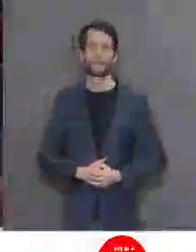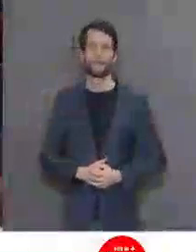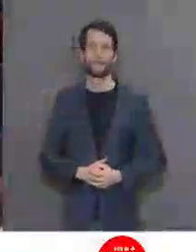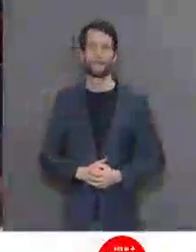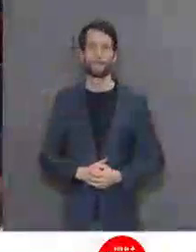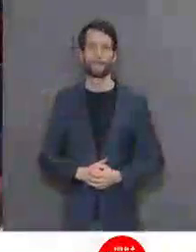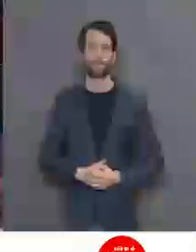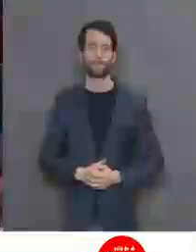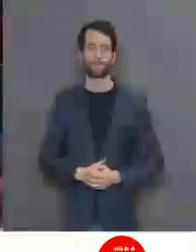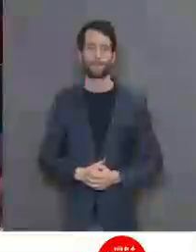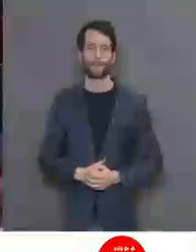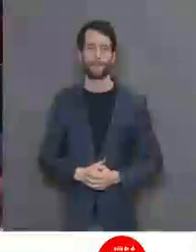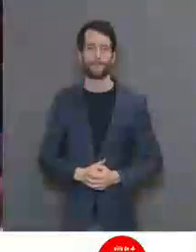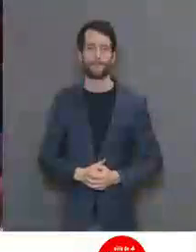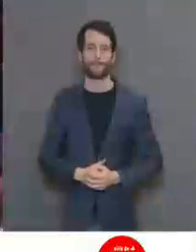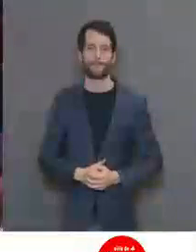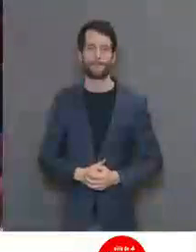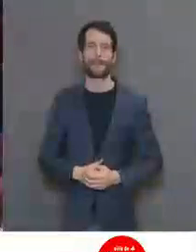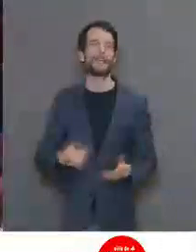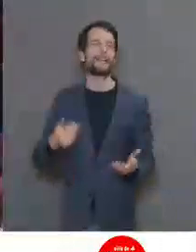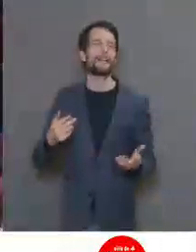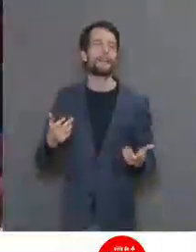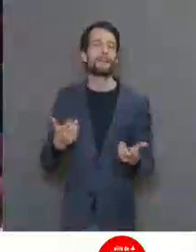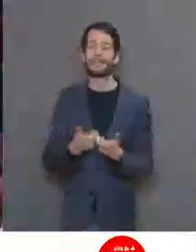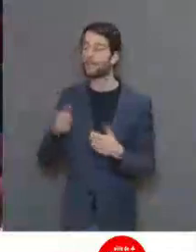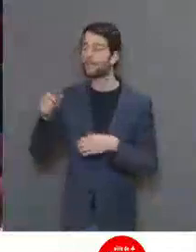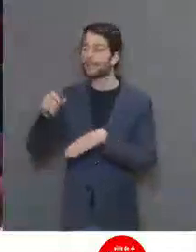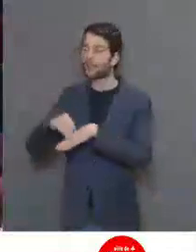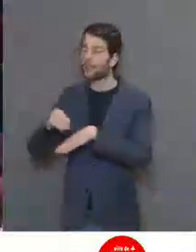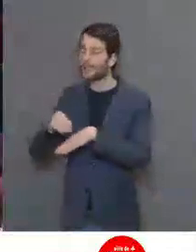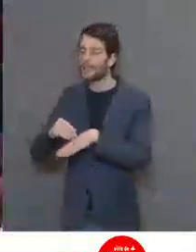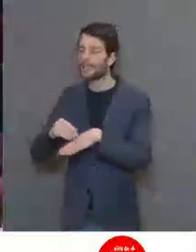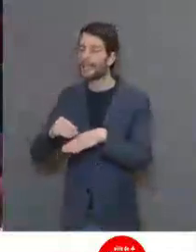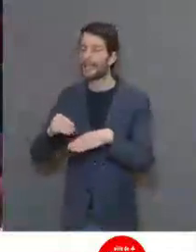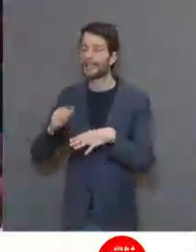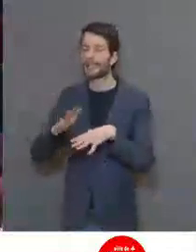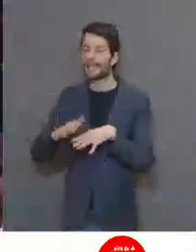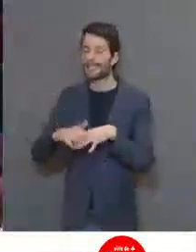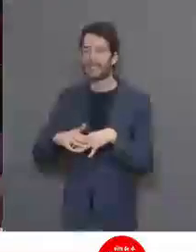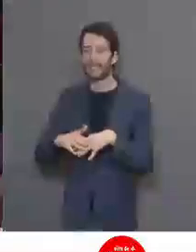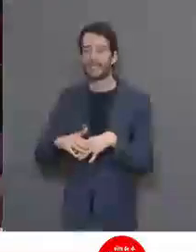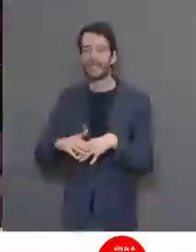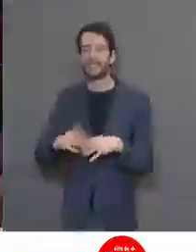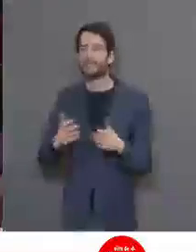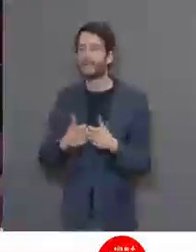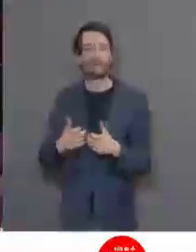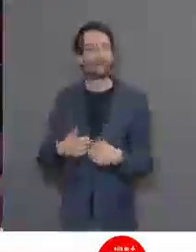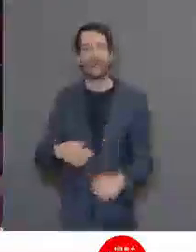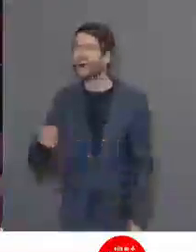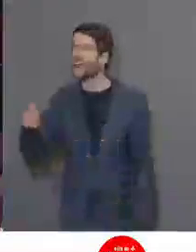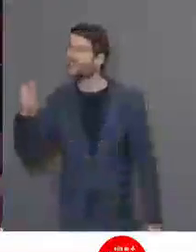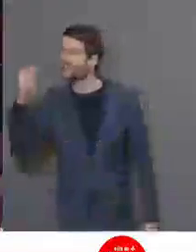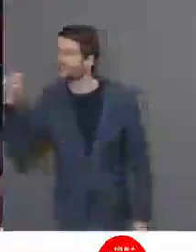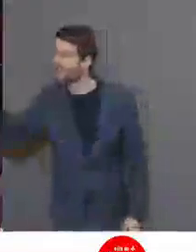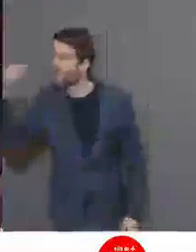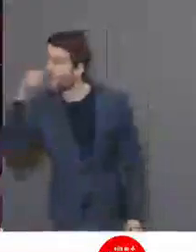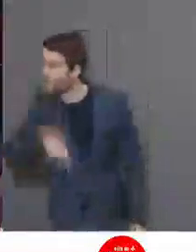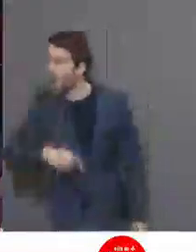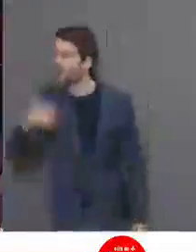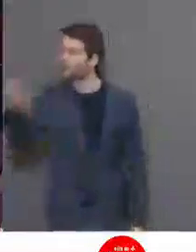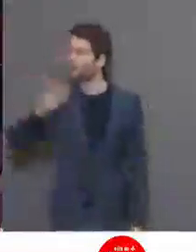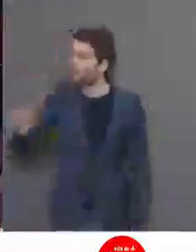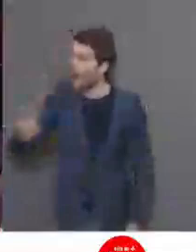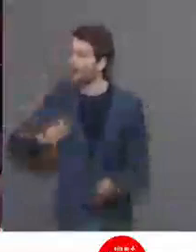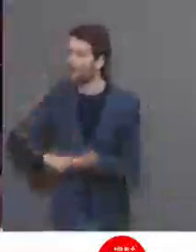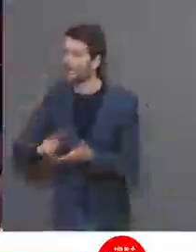on n'a pas l'habitude de dire à un conseiller de quartier ou à un autre, tu ne dis pas la vérité, tu mens, tu n'es pas ici pour dire ceci ou pour